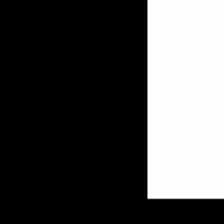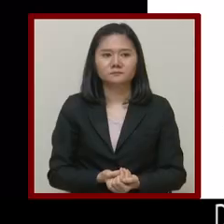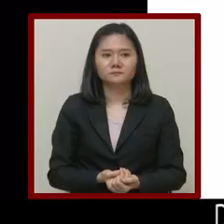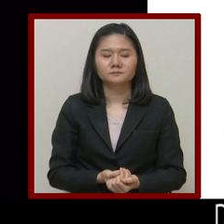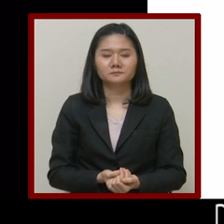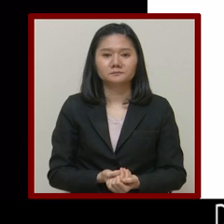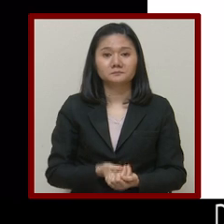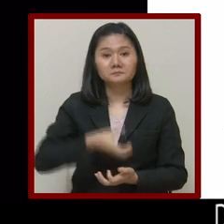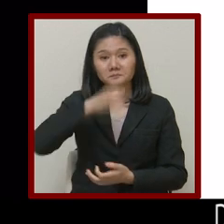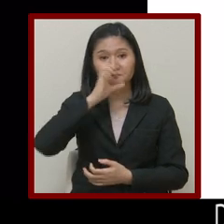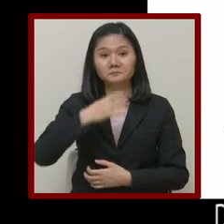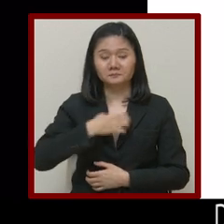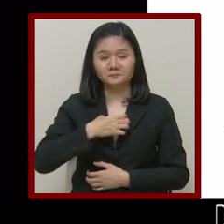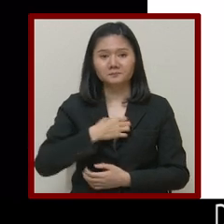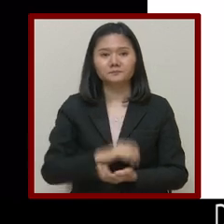น่าดื่มไหมคะ